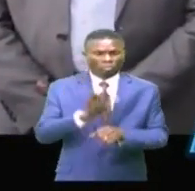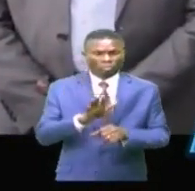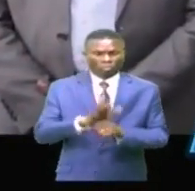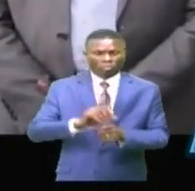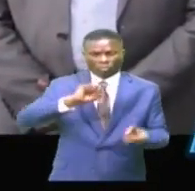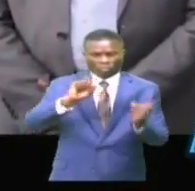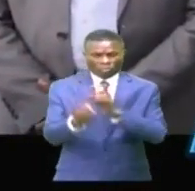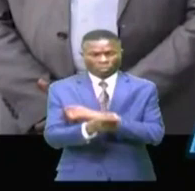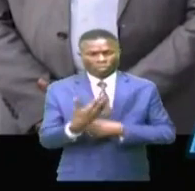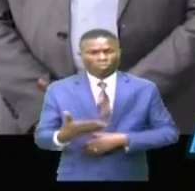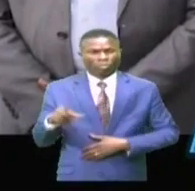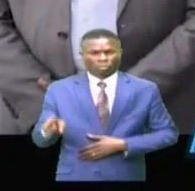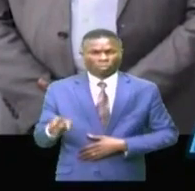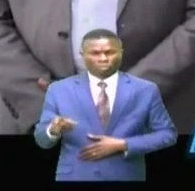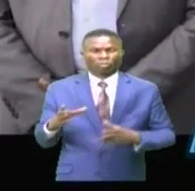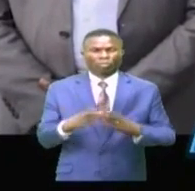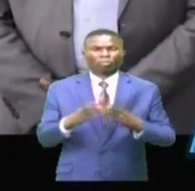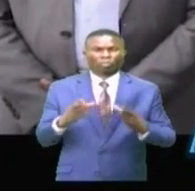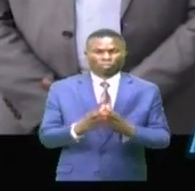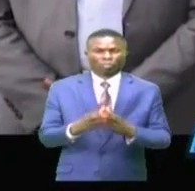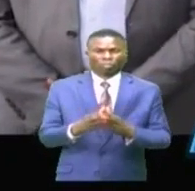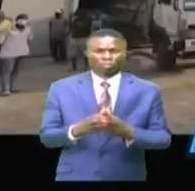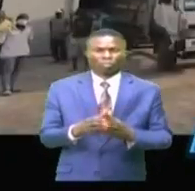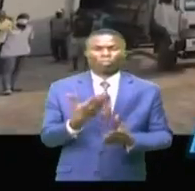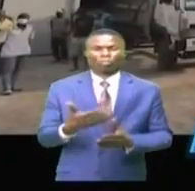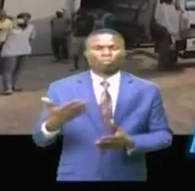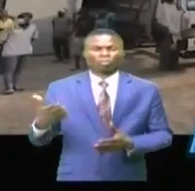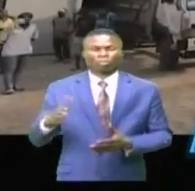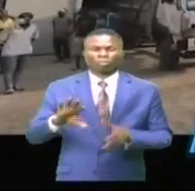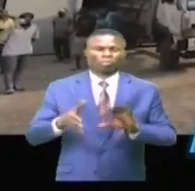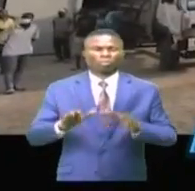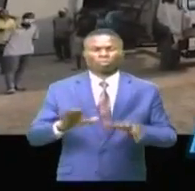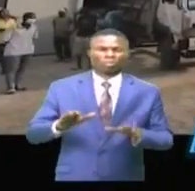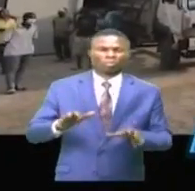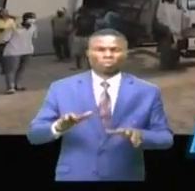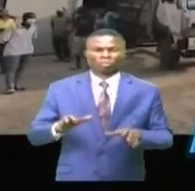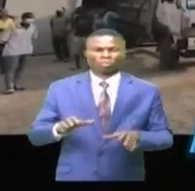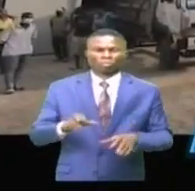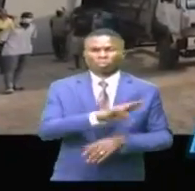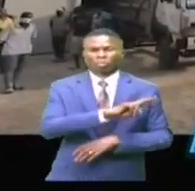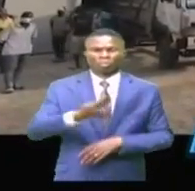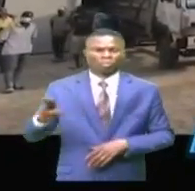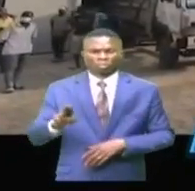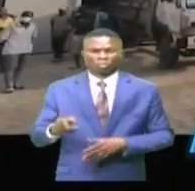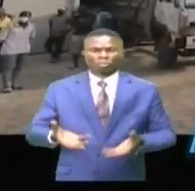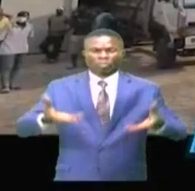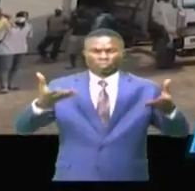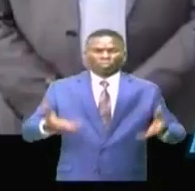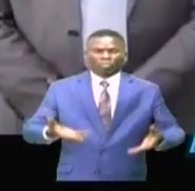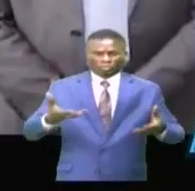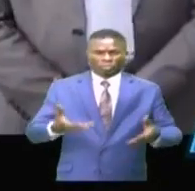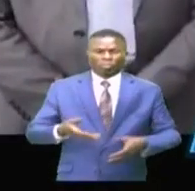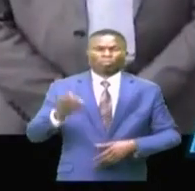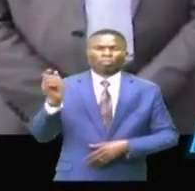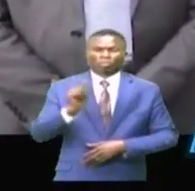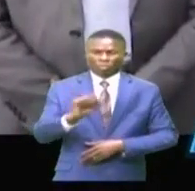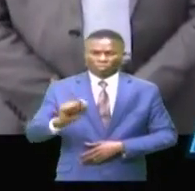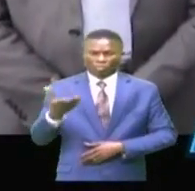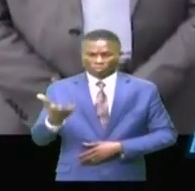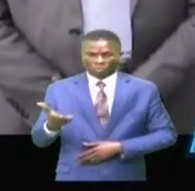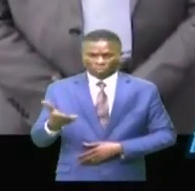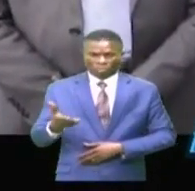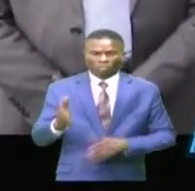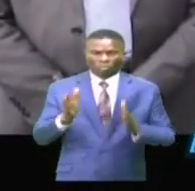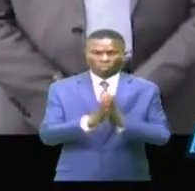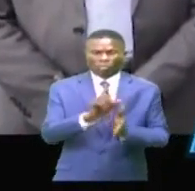transformation avec des silos qui peuvent contenir plus de 2500 tonnes par stylo il y en a quatre donc ça fait